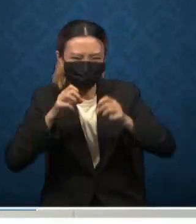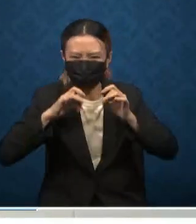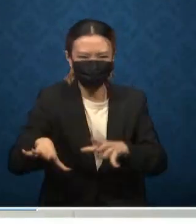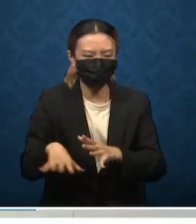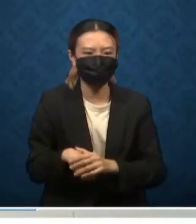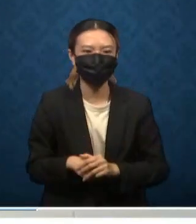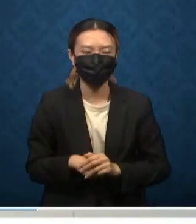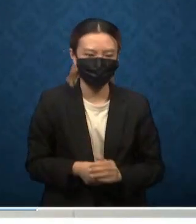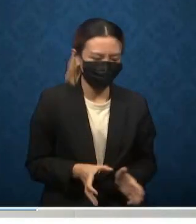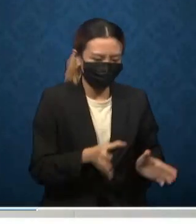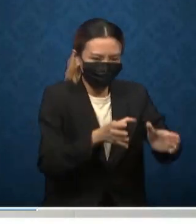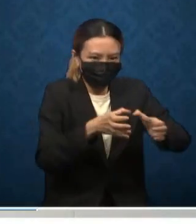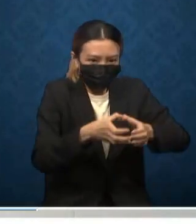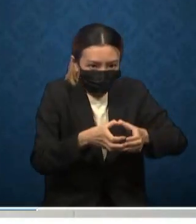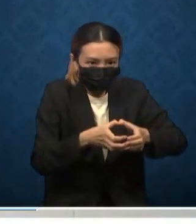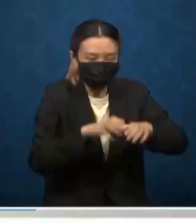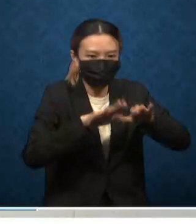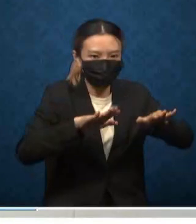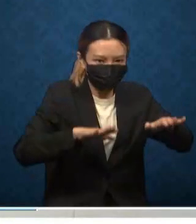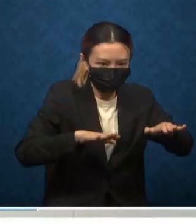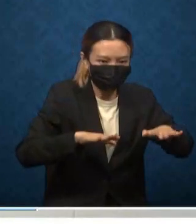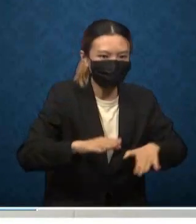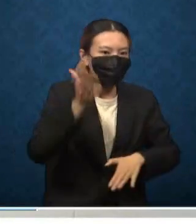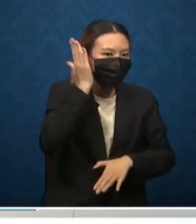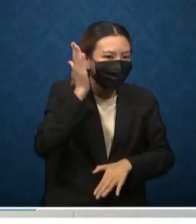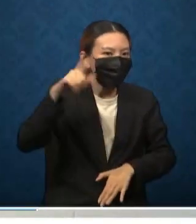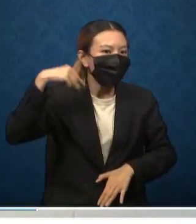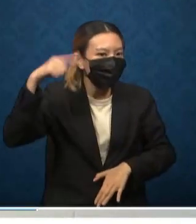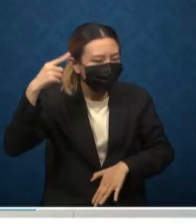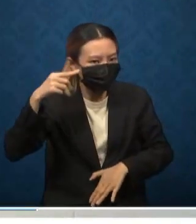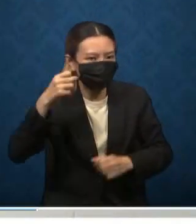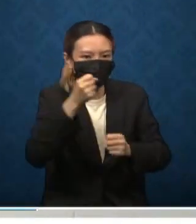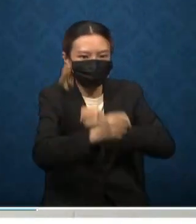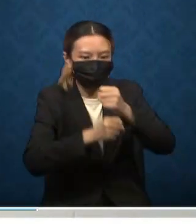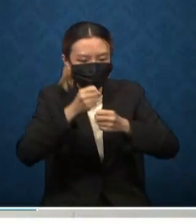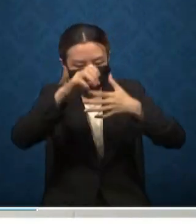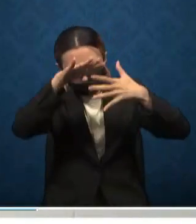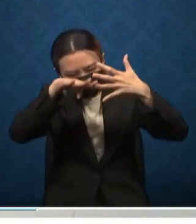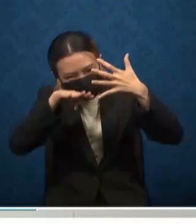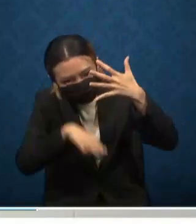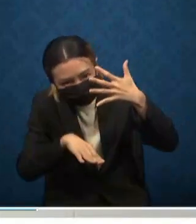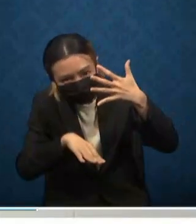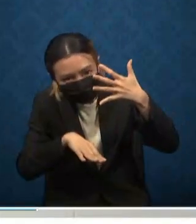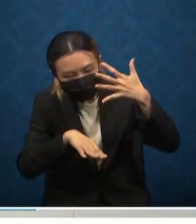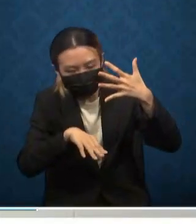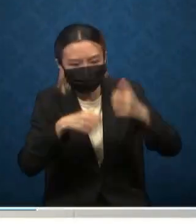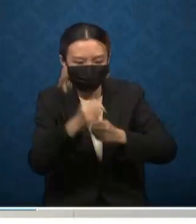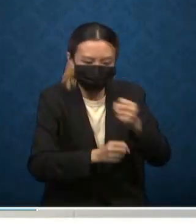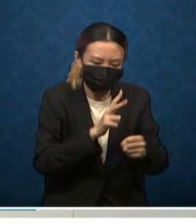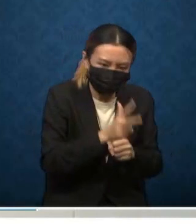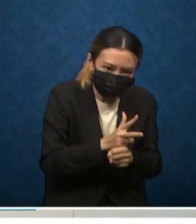โดยกลุ่มเด็กทั้งเพศหญิงและเพศชายที่อยู่ต่ำเรื่อยจนถึงปีสามปี